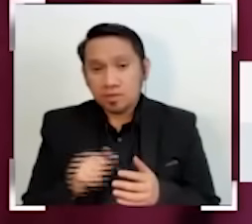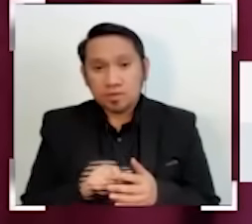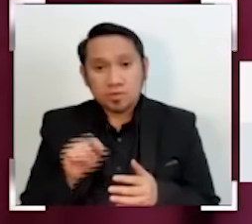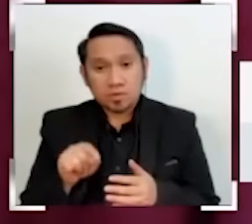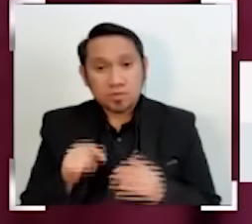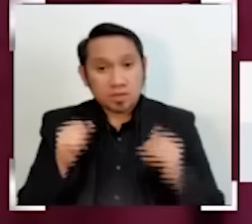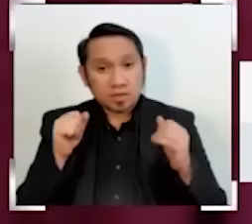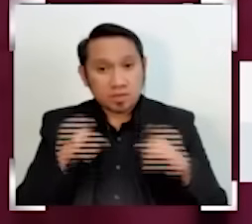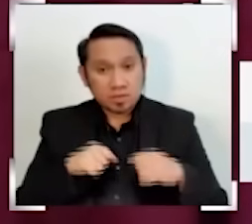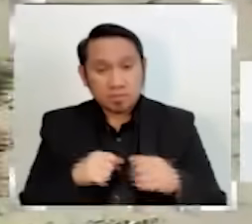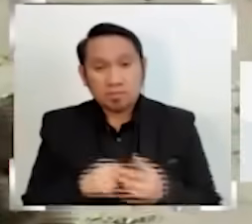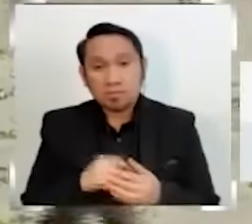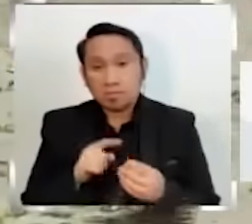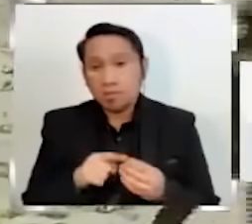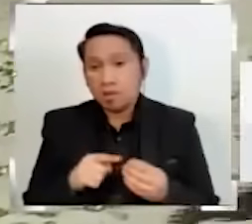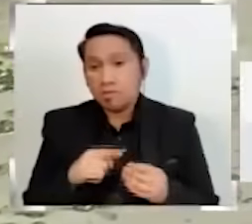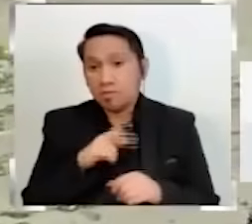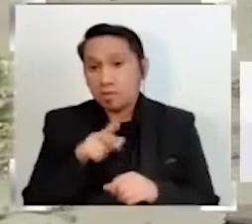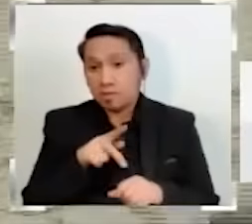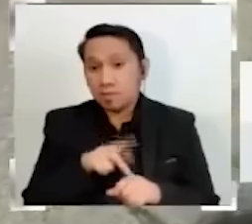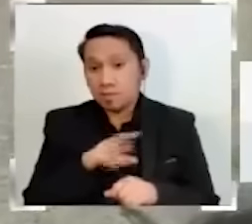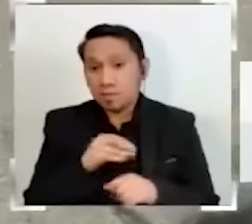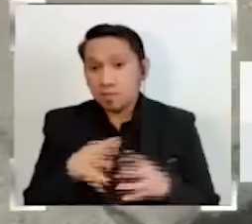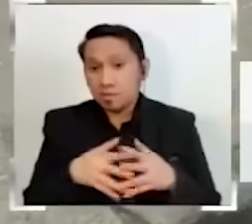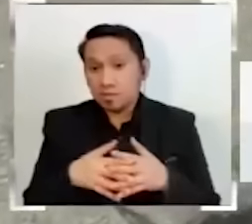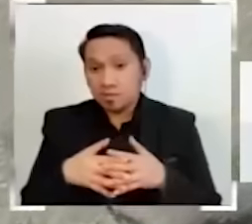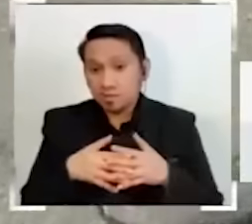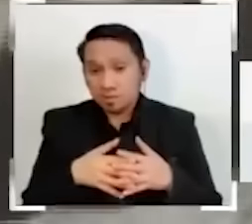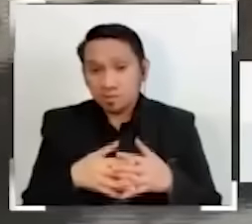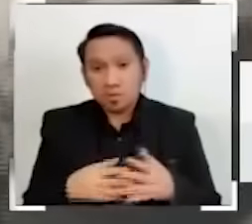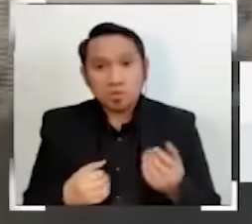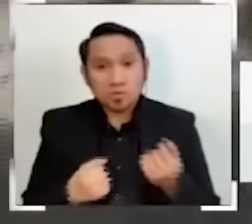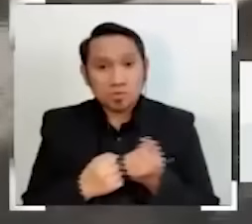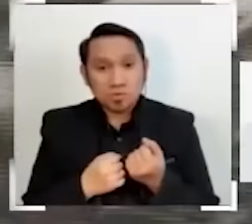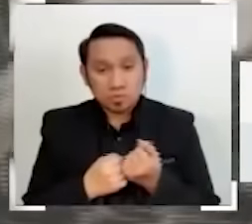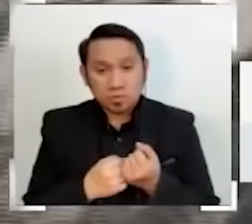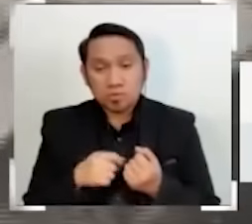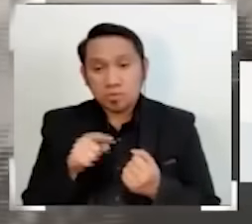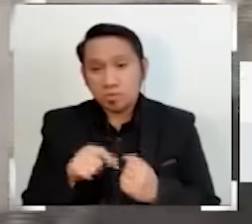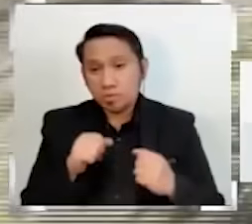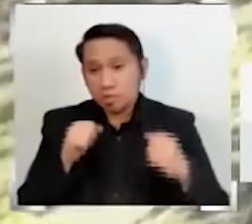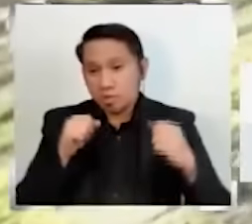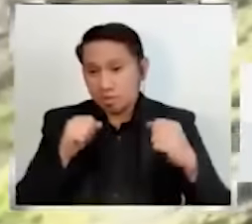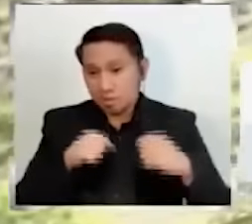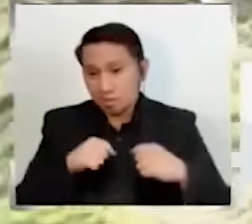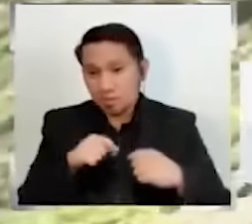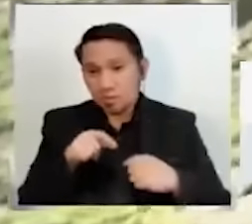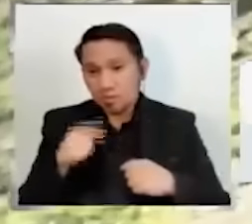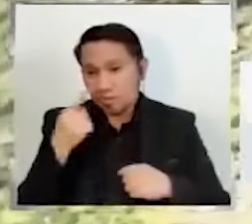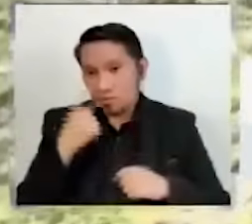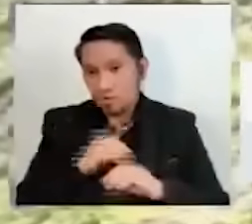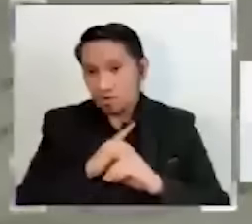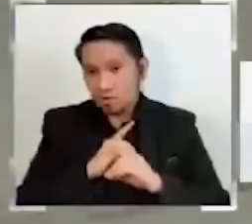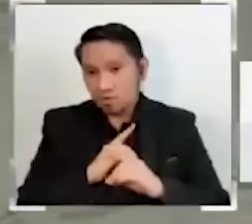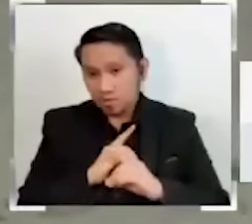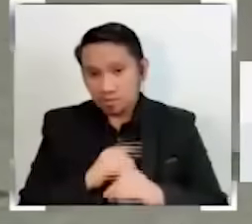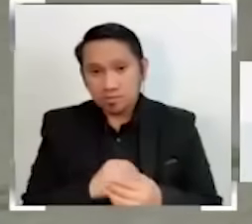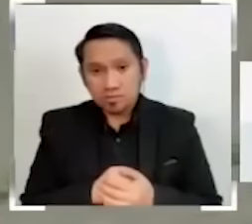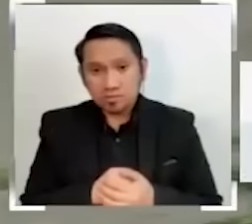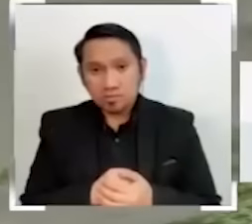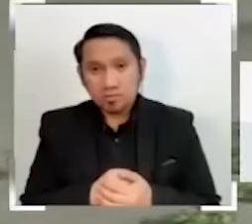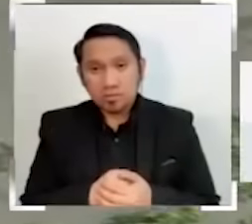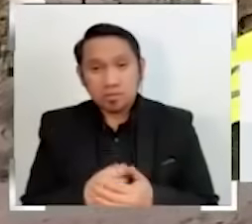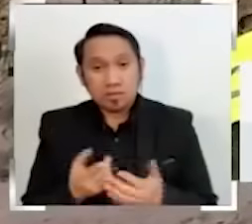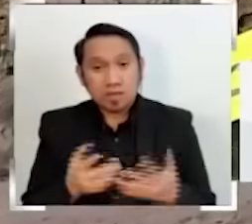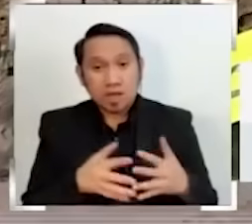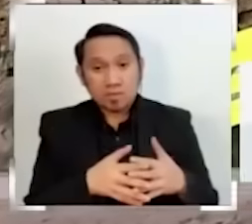sa pagitan ng Pilipinas at Amerika bilang suporta sa Mutual Defense Treaty o MDT, kung saan obligado ang Amerika